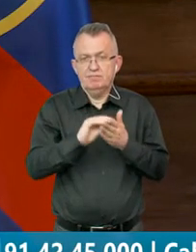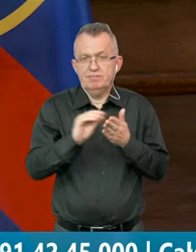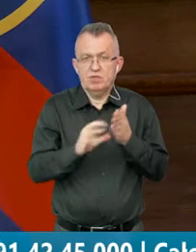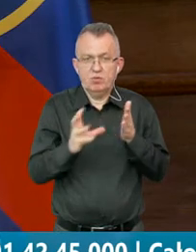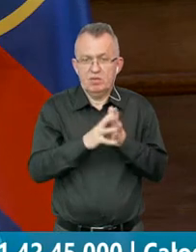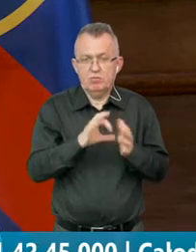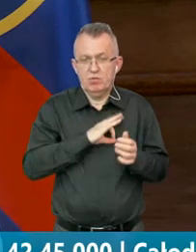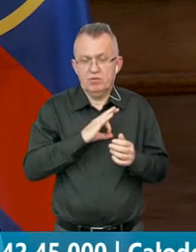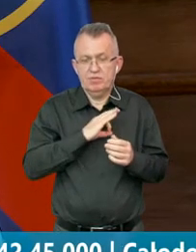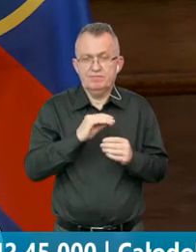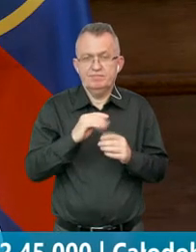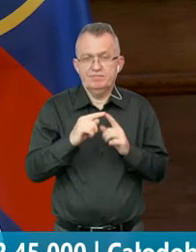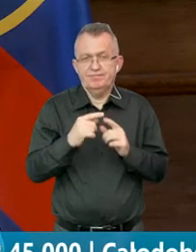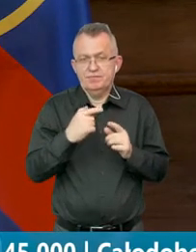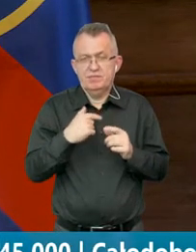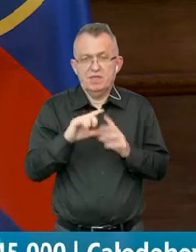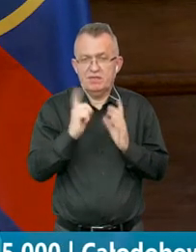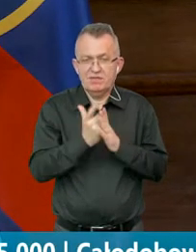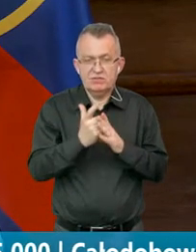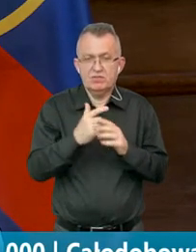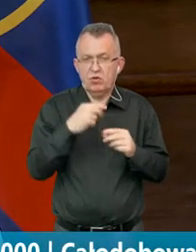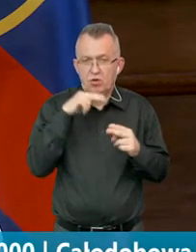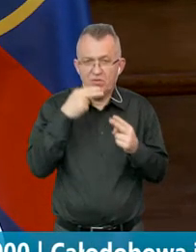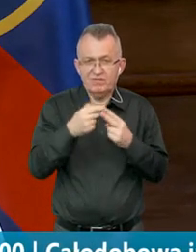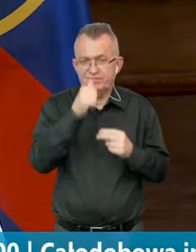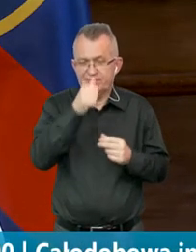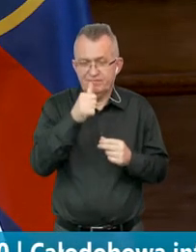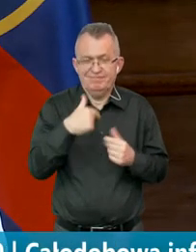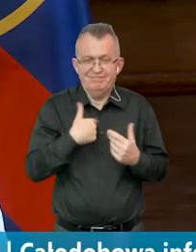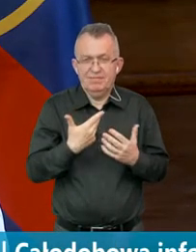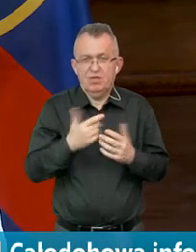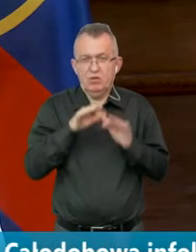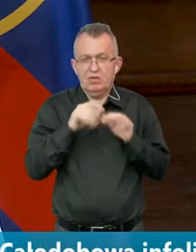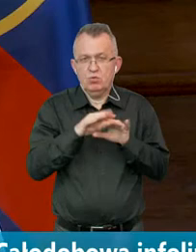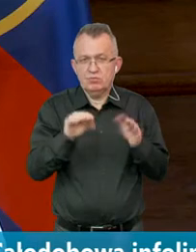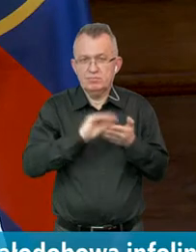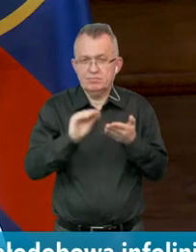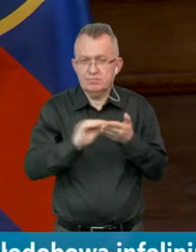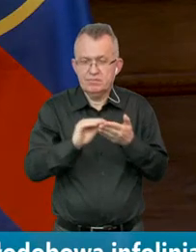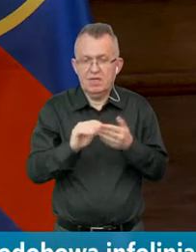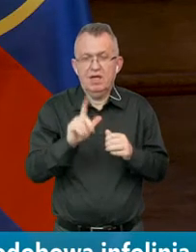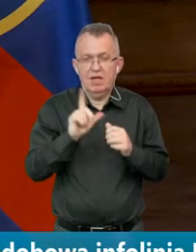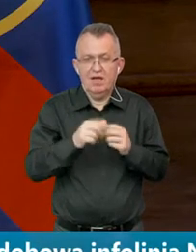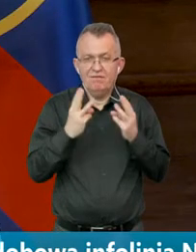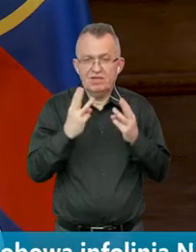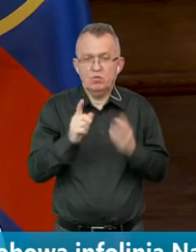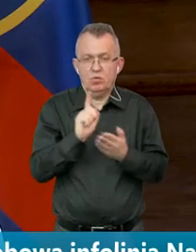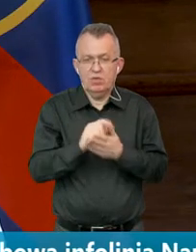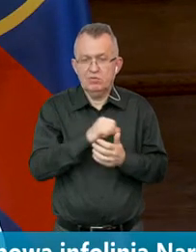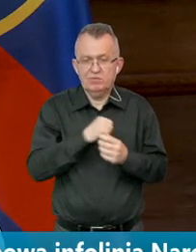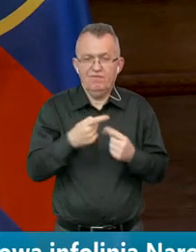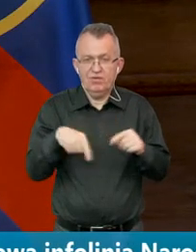pod moim adresem. Naprawdę nie na wszystkie zdołałem odpowiedzieć, było ich naprawdę bardzo wiele, ale najważniejsze, że udało się